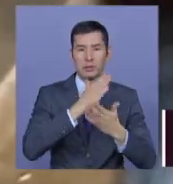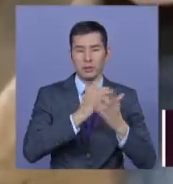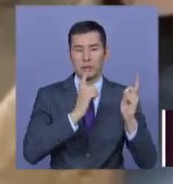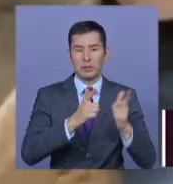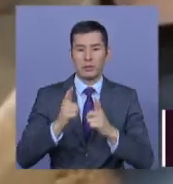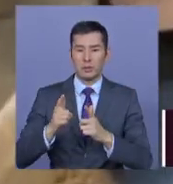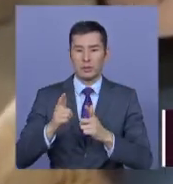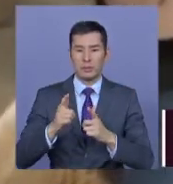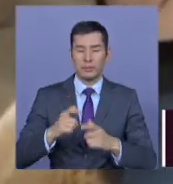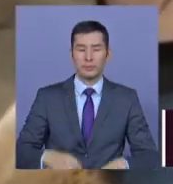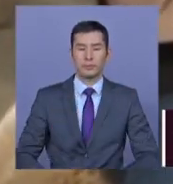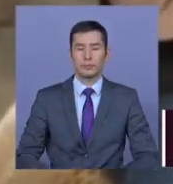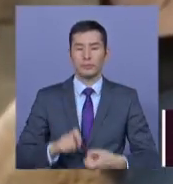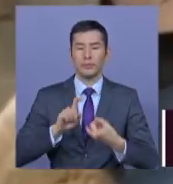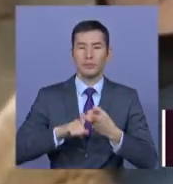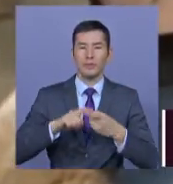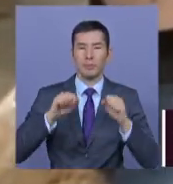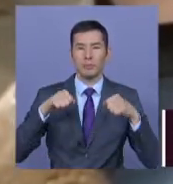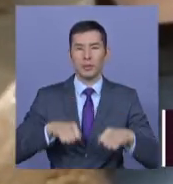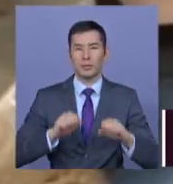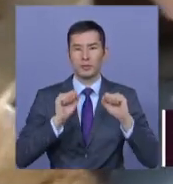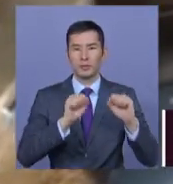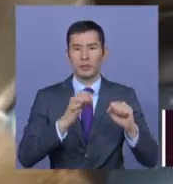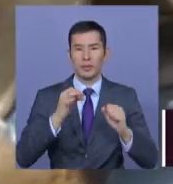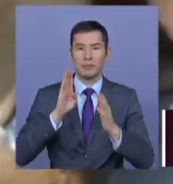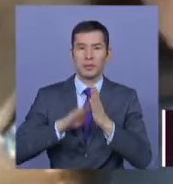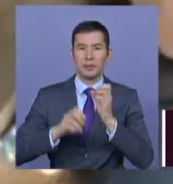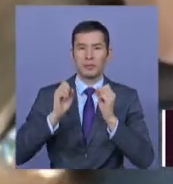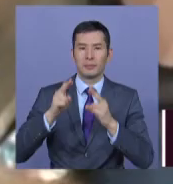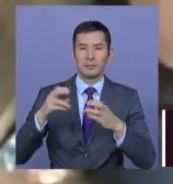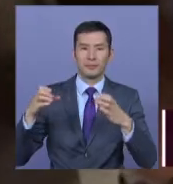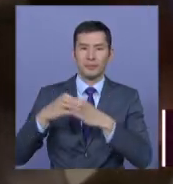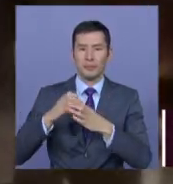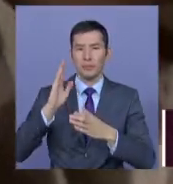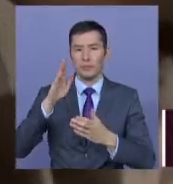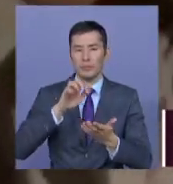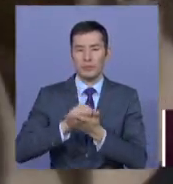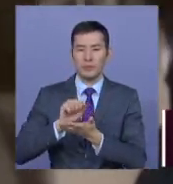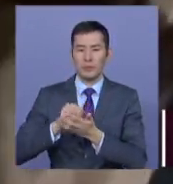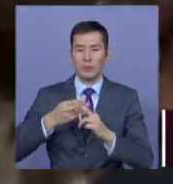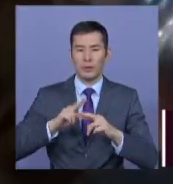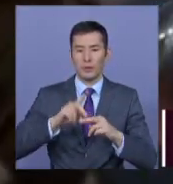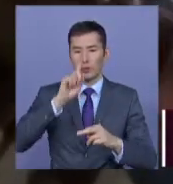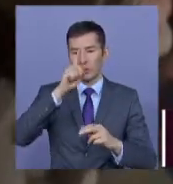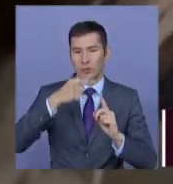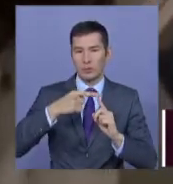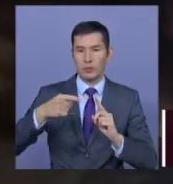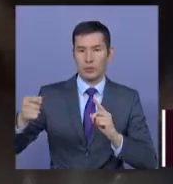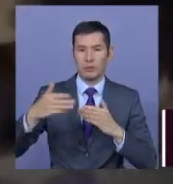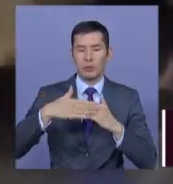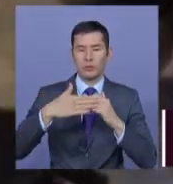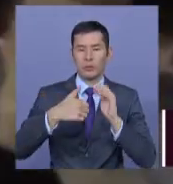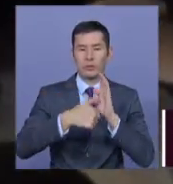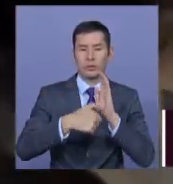кезекте агенттік және құқық қорғау органдарының қауіпсіздік қызметтері айналыспақ. Айта кетейін, осы жылы жемқорлық фактісі туралы